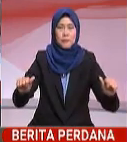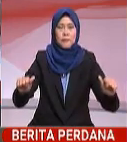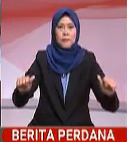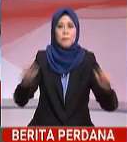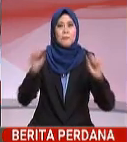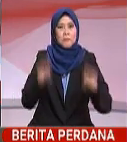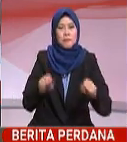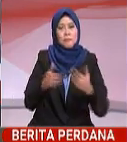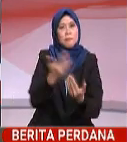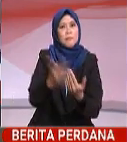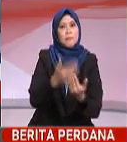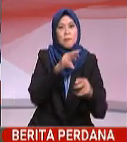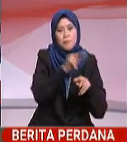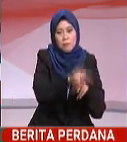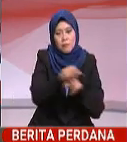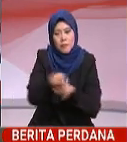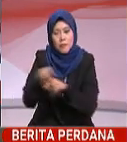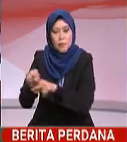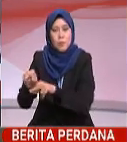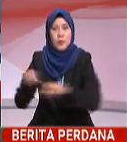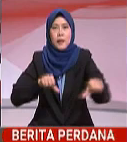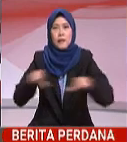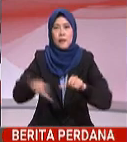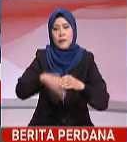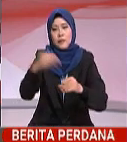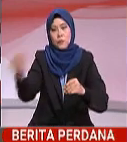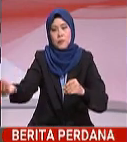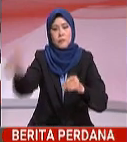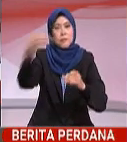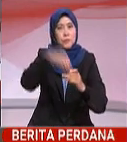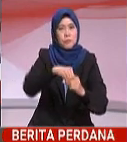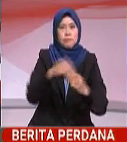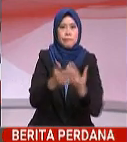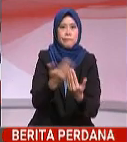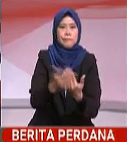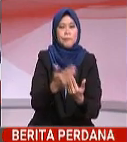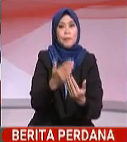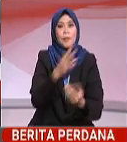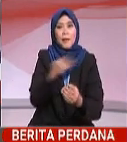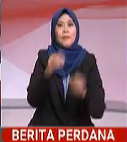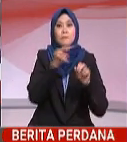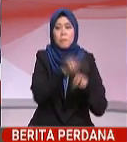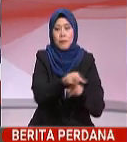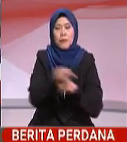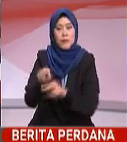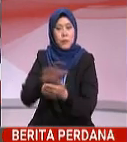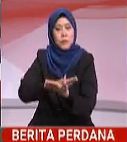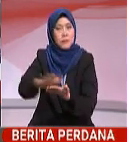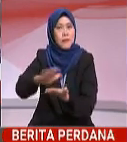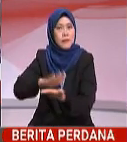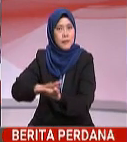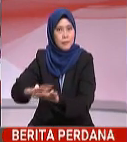boleh dipantau. Aktiviti pergerakan keluar dan masuk begitu juga dengan kebersihan